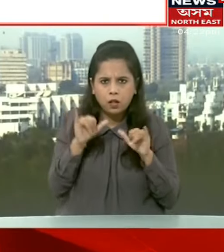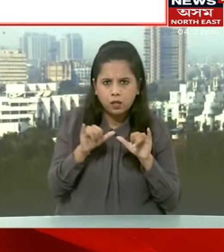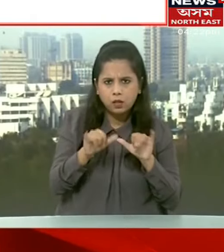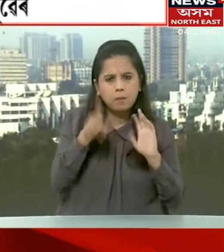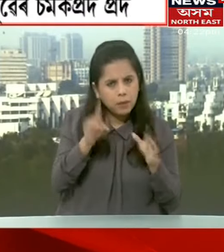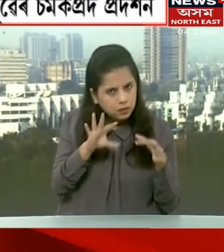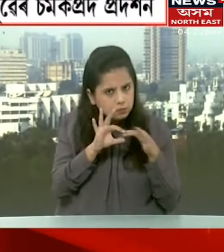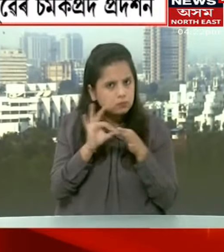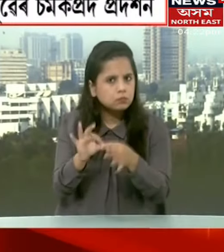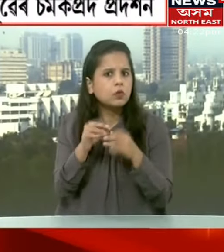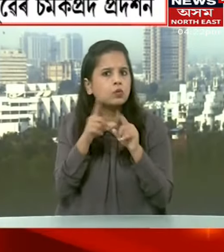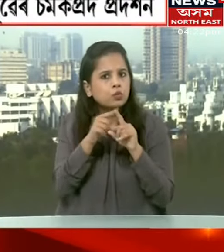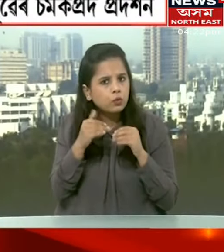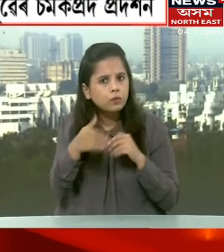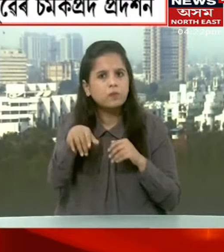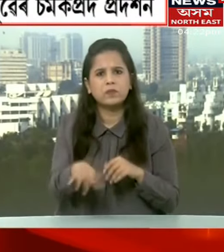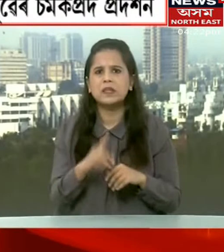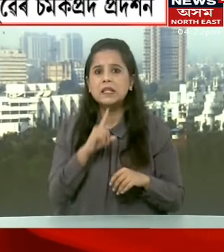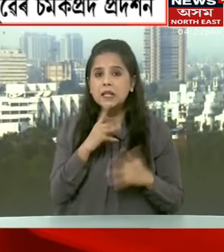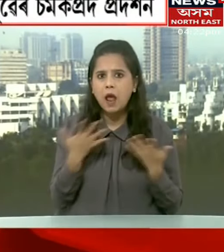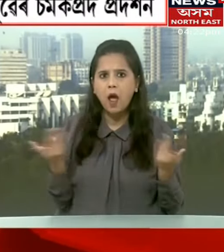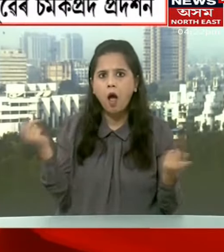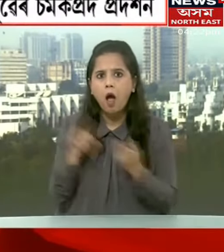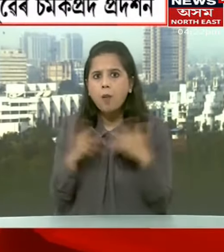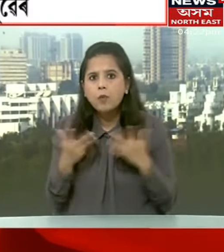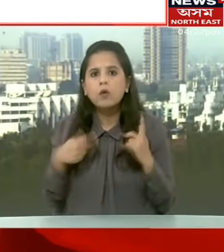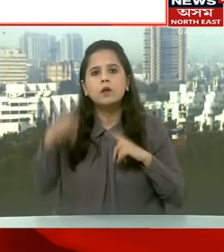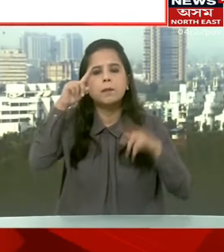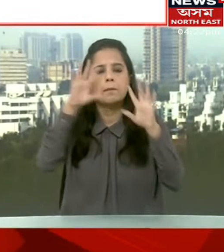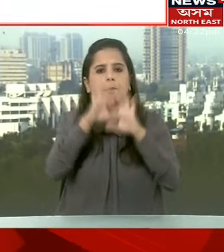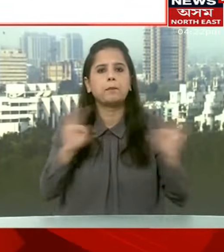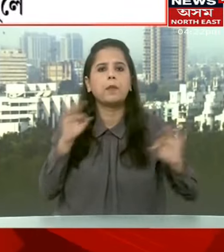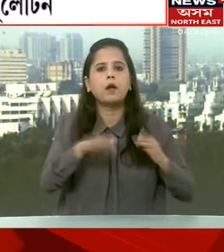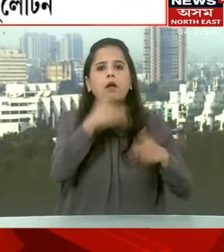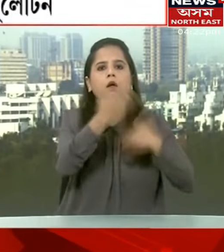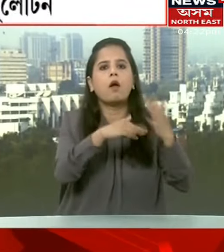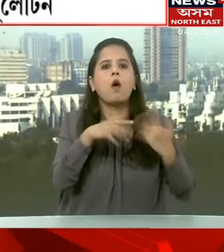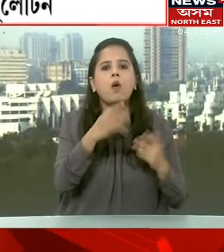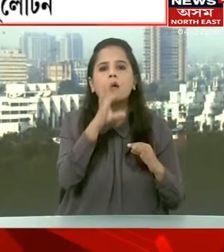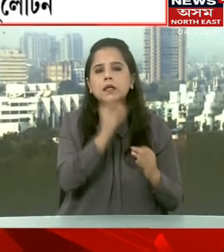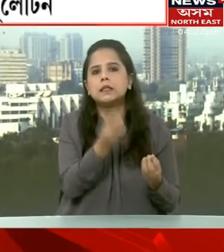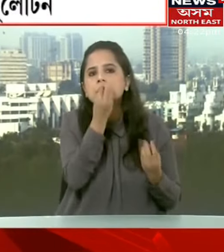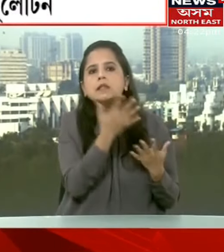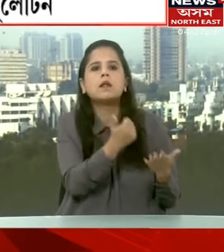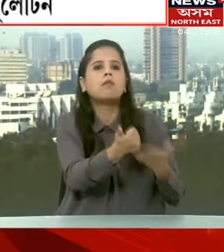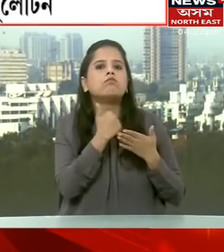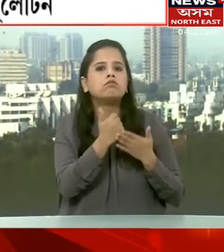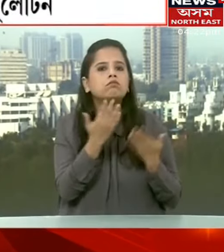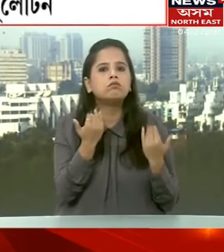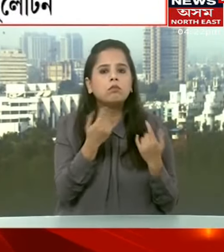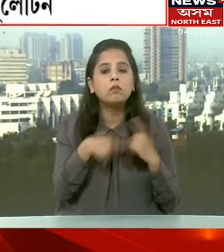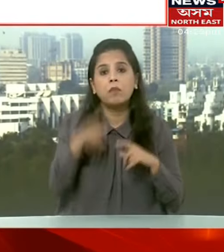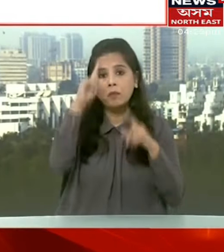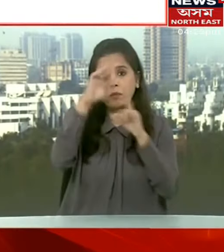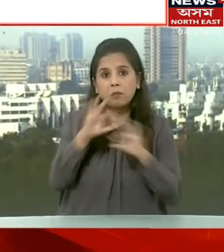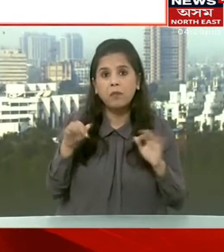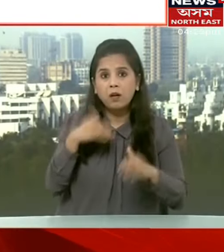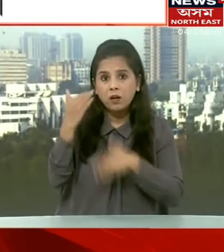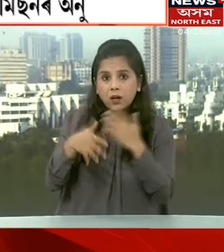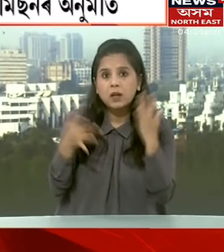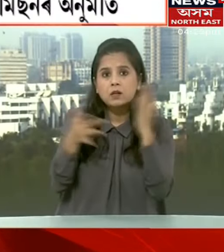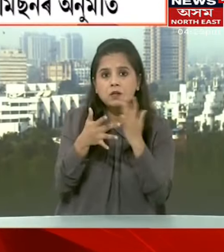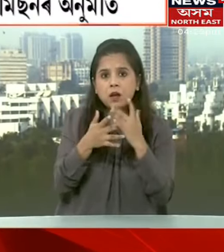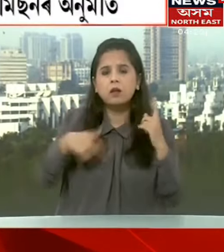जोड़ा जाना चाहिए ताकि जटिल परिस्थितियों में शांति स्थापना अभियानों में सहायता मिले। उन्होंने शांति अभियानों के लिए